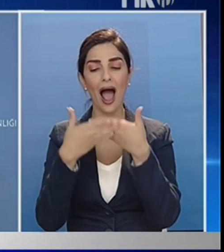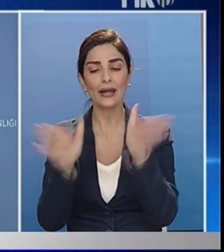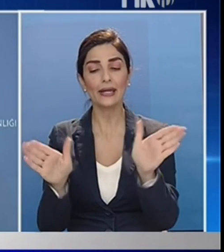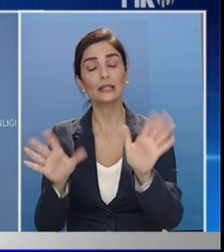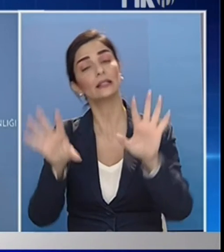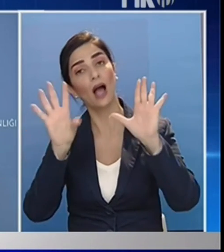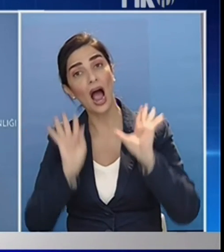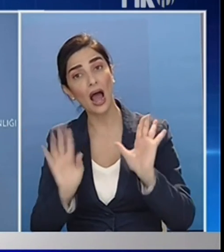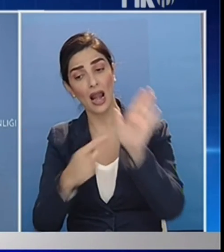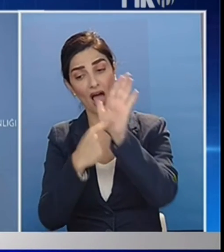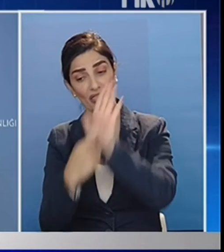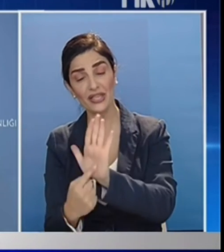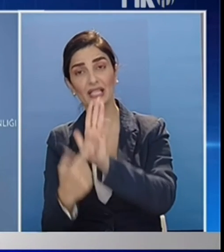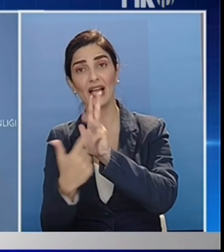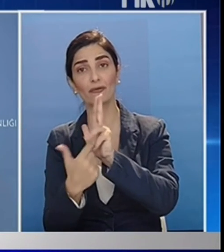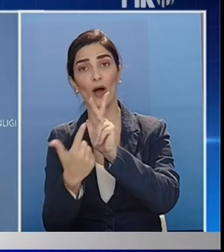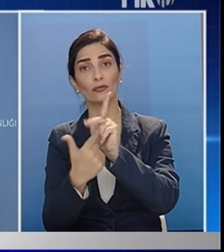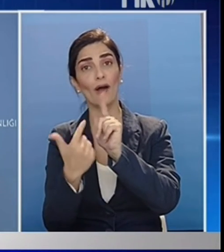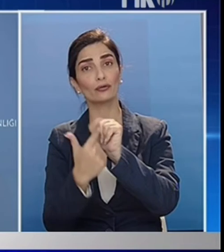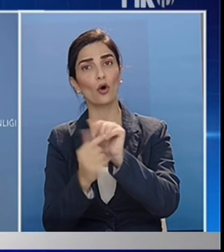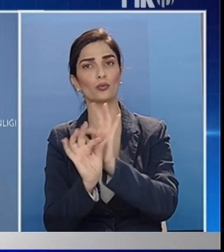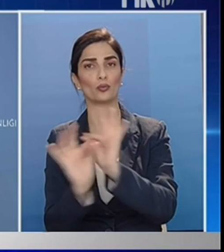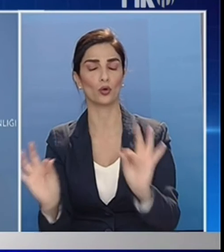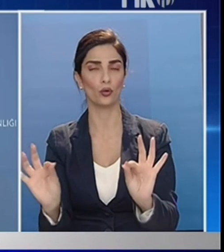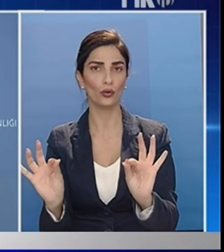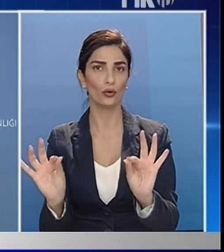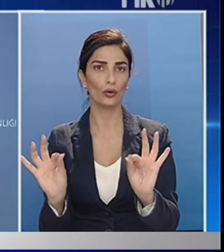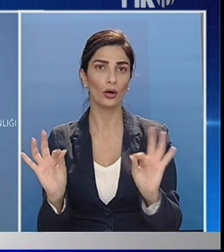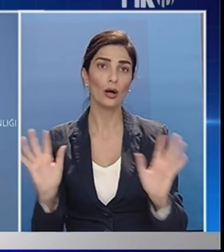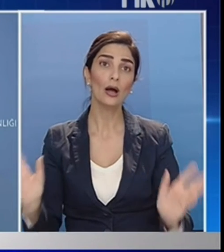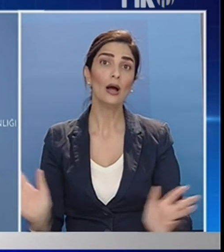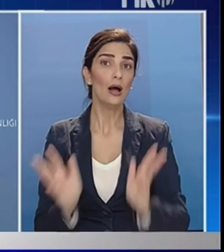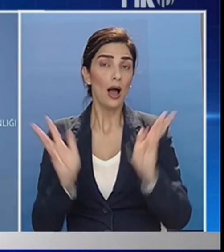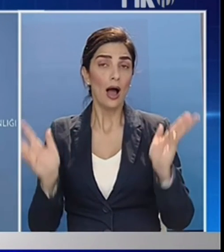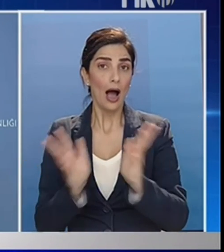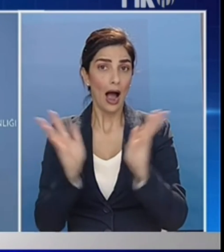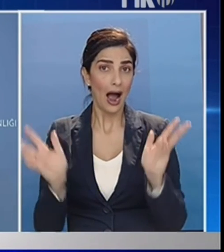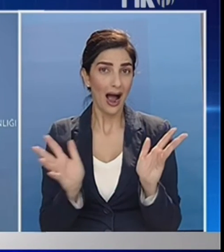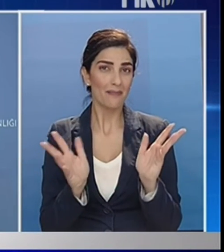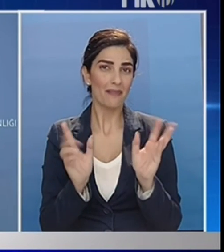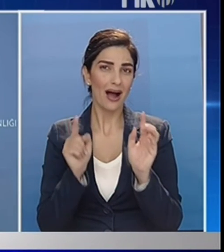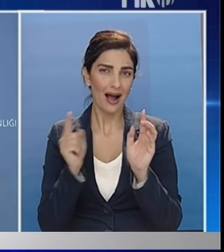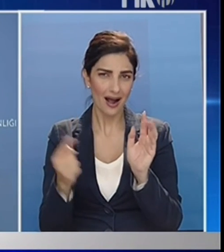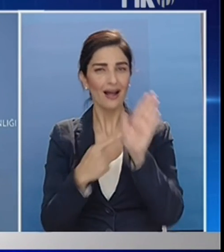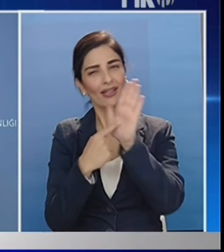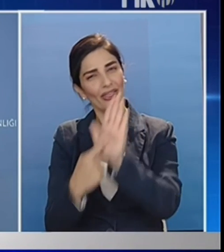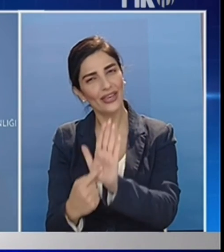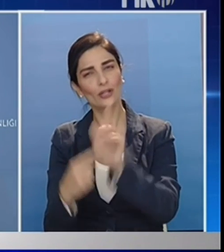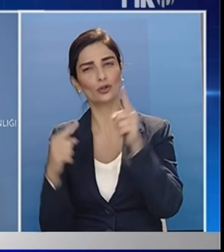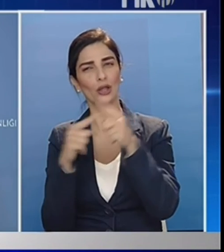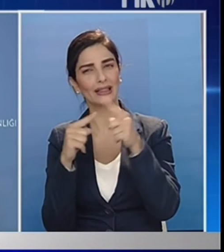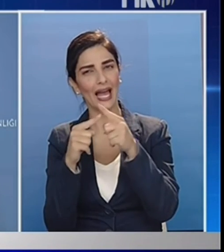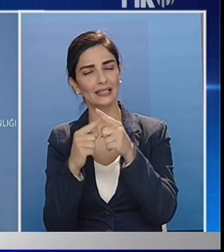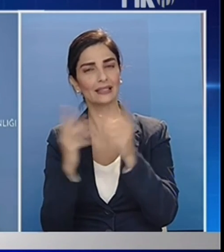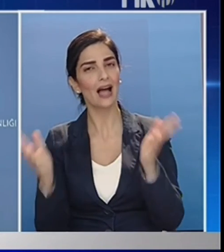3 μήνες. Η υιοθέτηση της πιο πάνω ρύθμισης θα δώσει τη δυνατότητα της πιο εύκολους και ασφαλούς διακίνησης των συμπολιτών μας